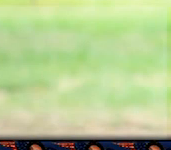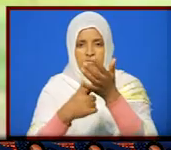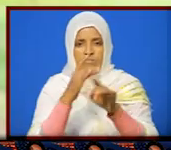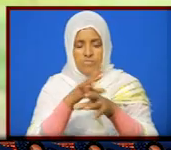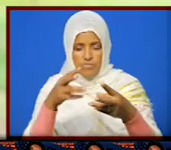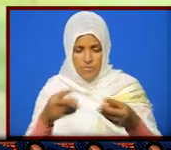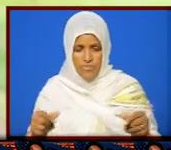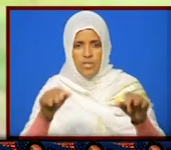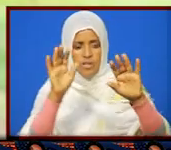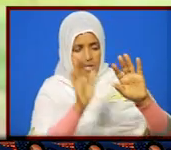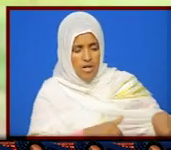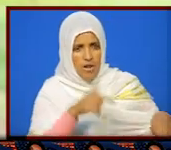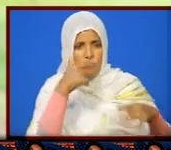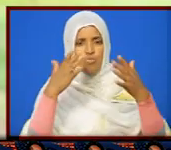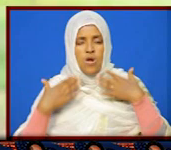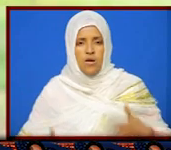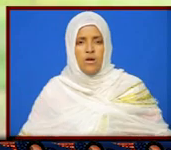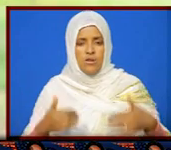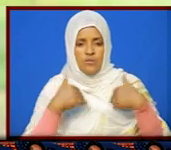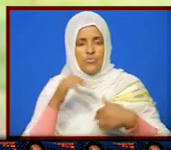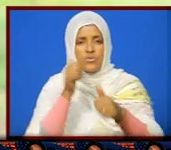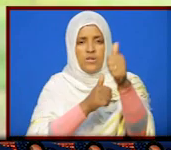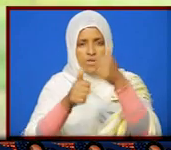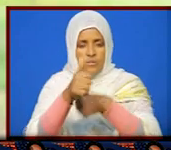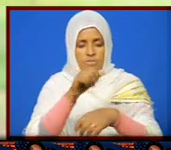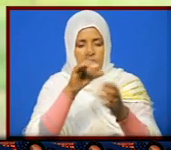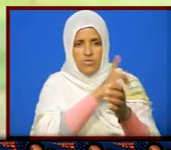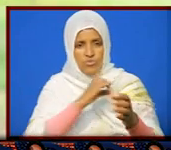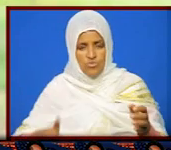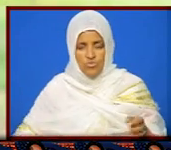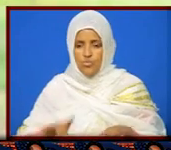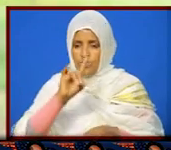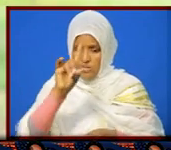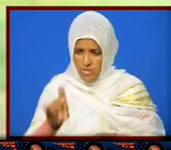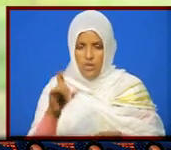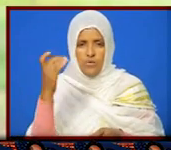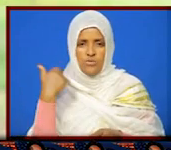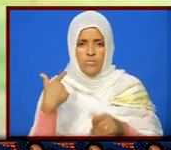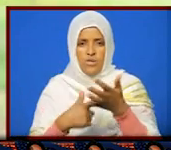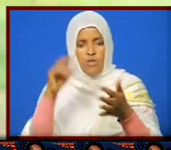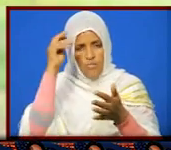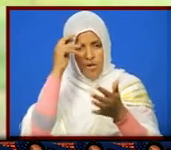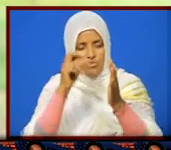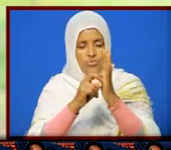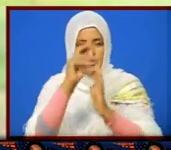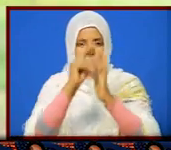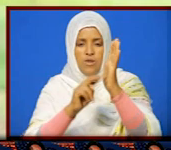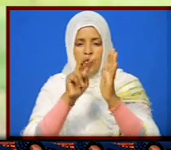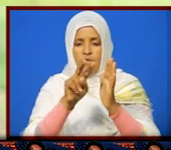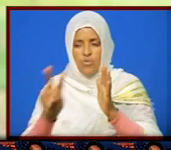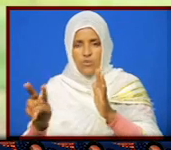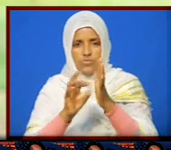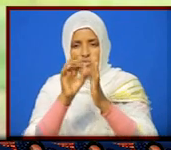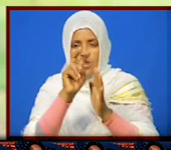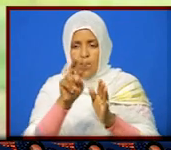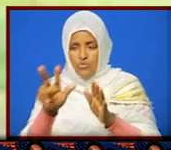ሰው ሙቶ ፈርሶ በሱሶ ይቀራል የሚሉ አካላት ቀደም ሲልም ክርስቶስን ጠይቀውት ነበረ። የማቴዎስ ወንጌል